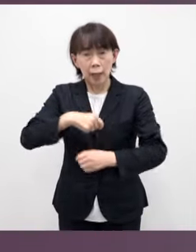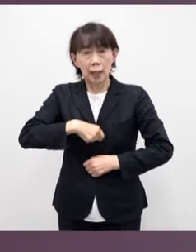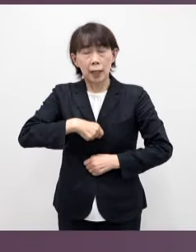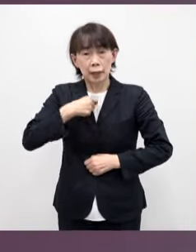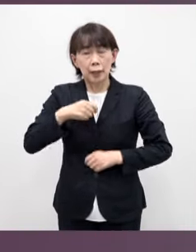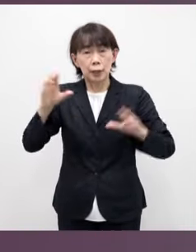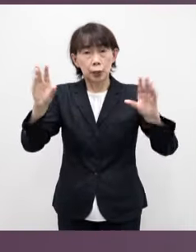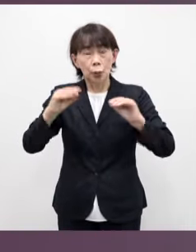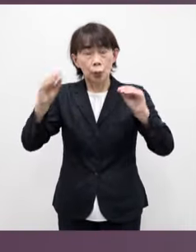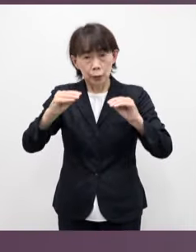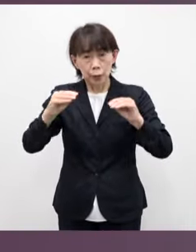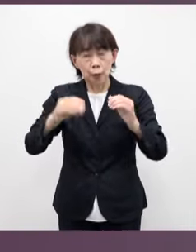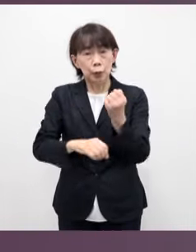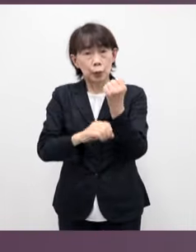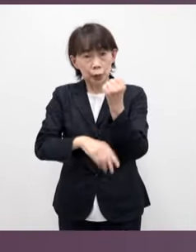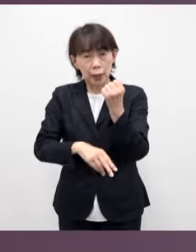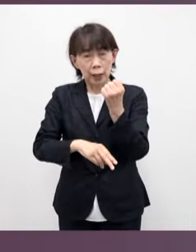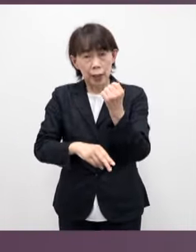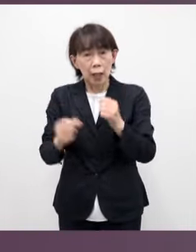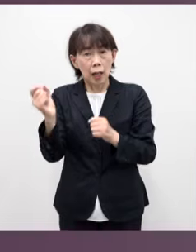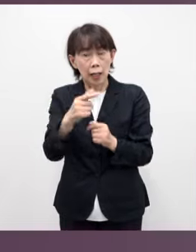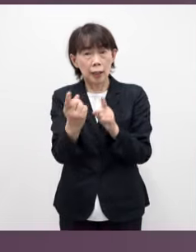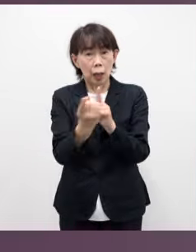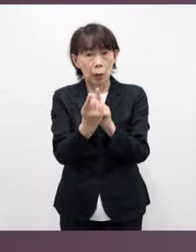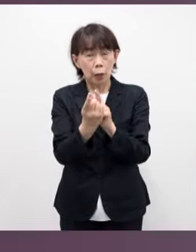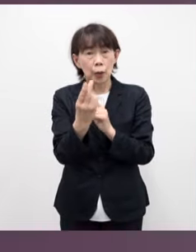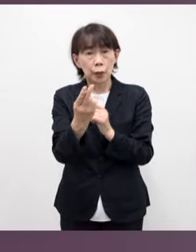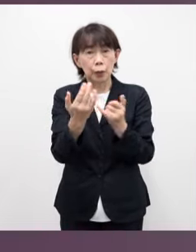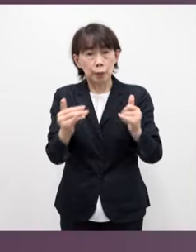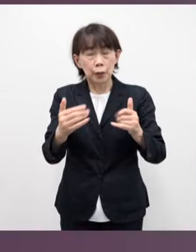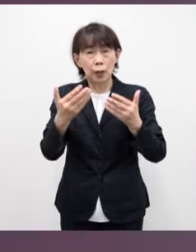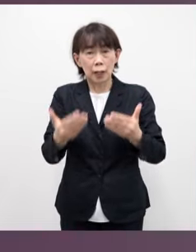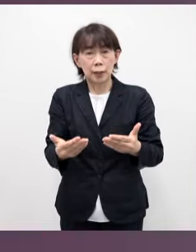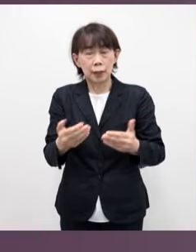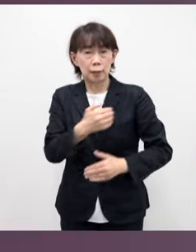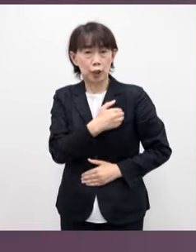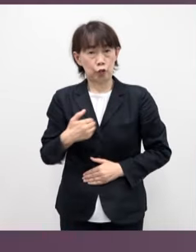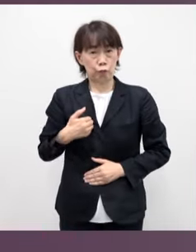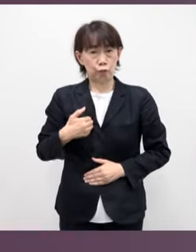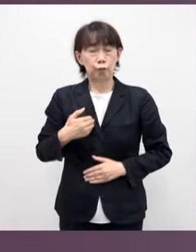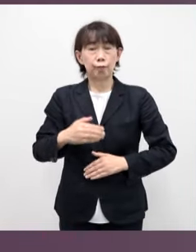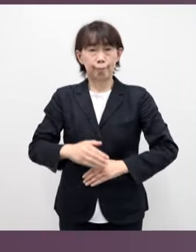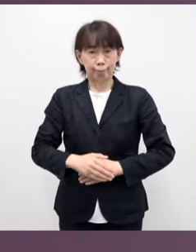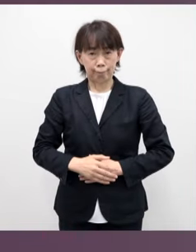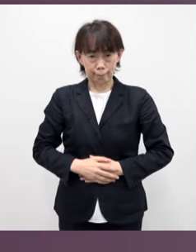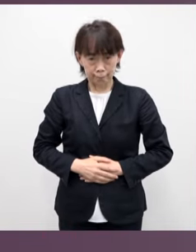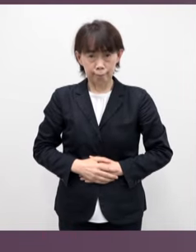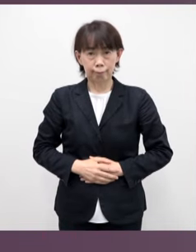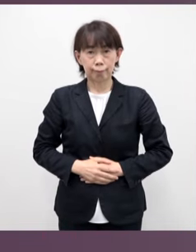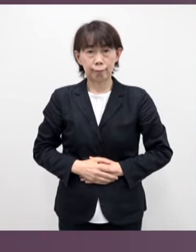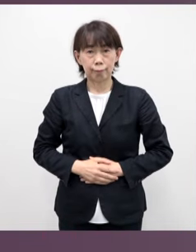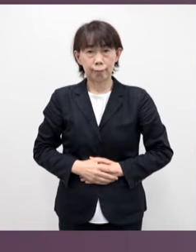してください正確な情報に基づくえ迅速な対応が都民の安全確保につながります